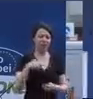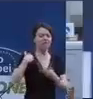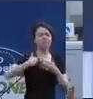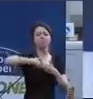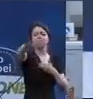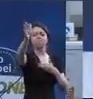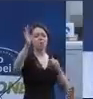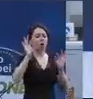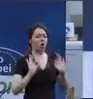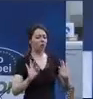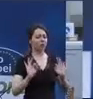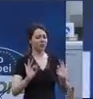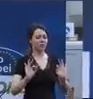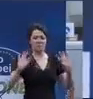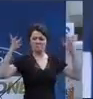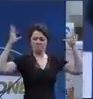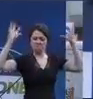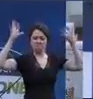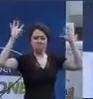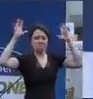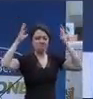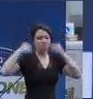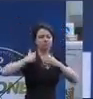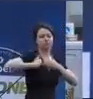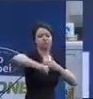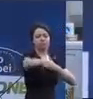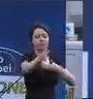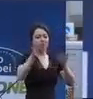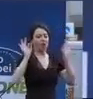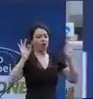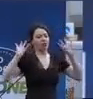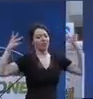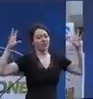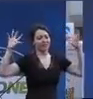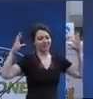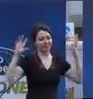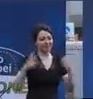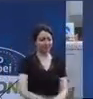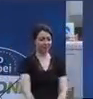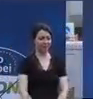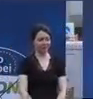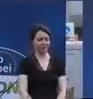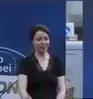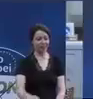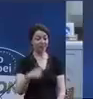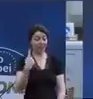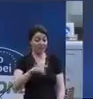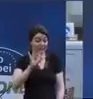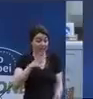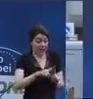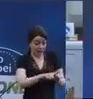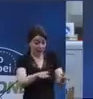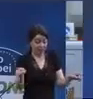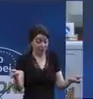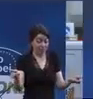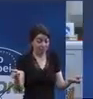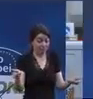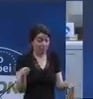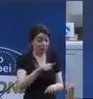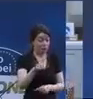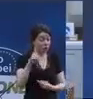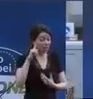via così e via così E se siete